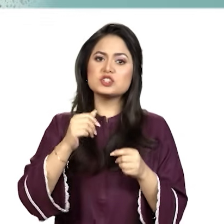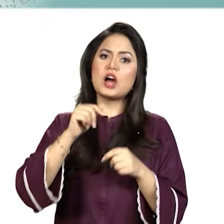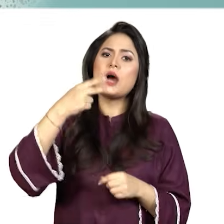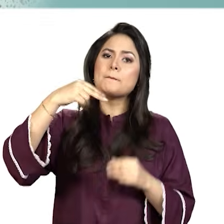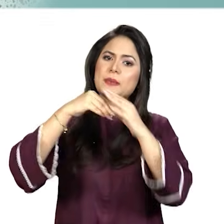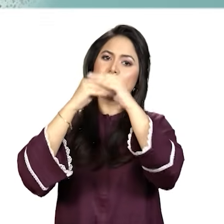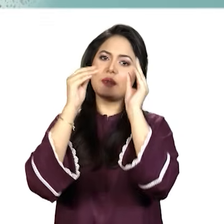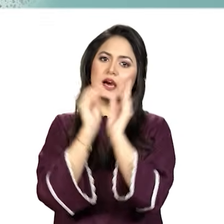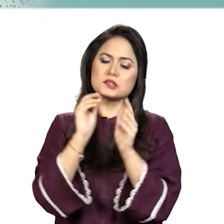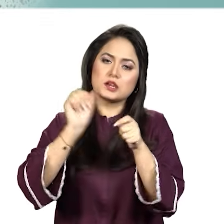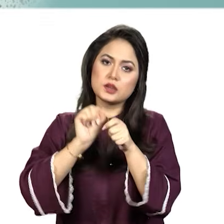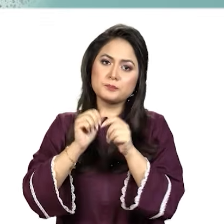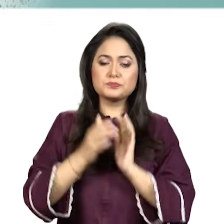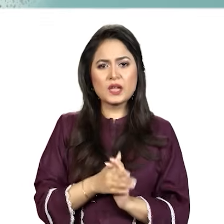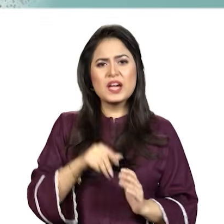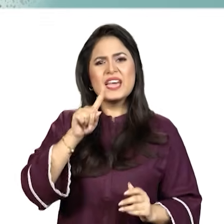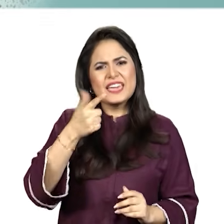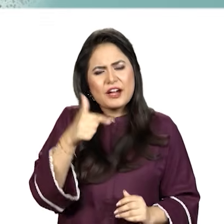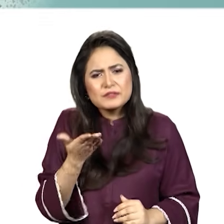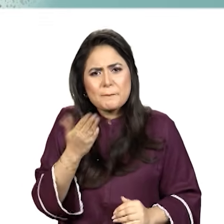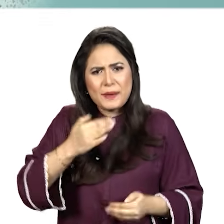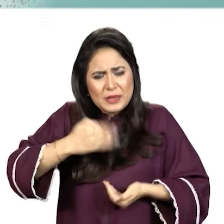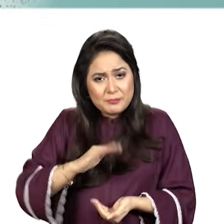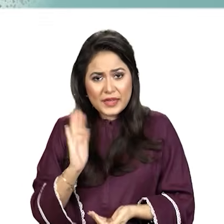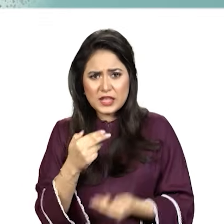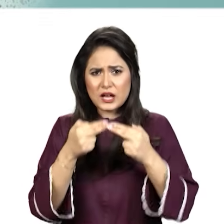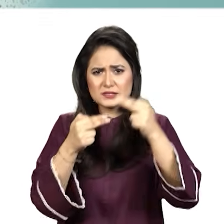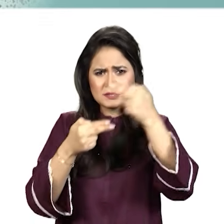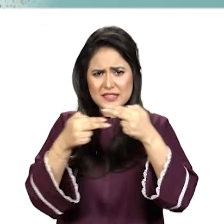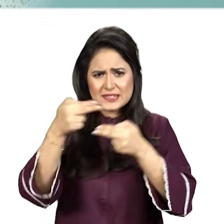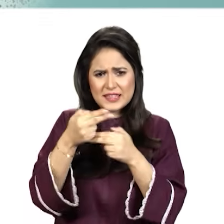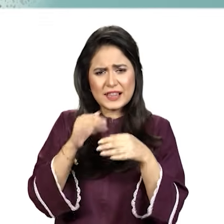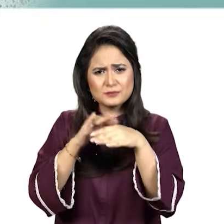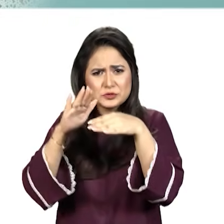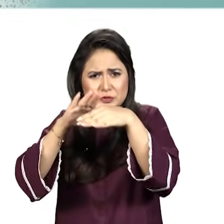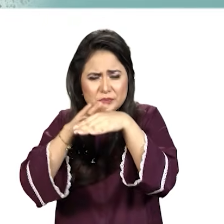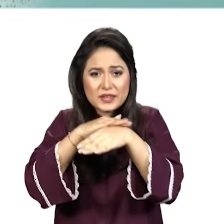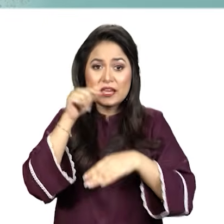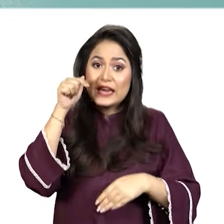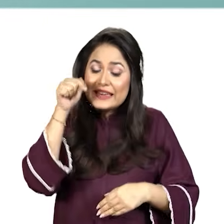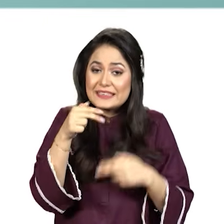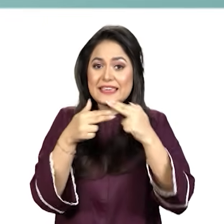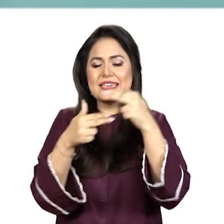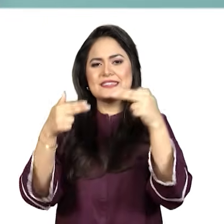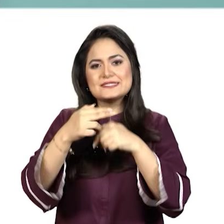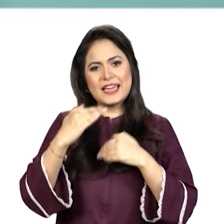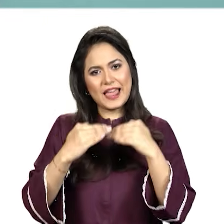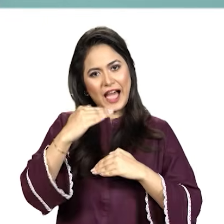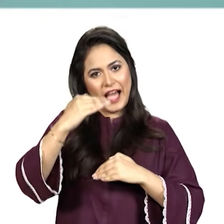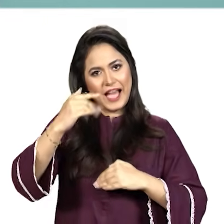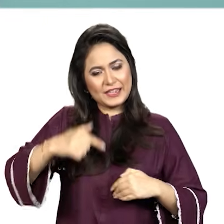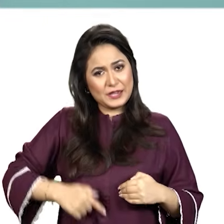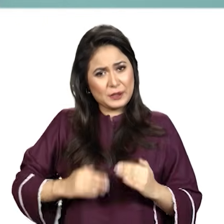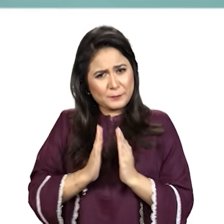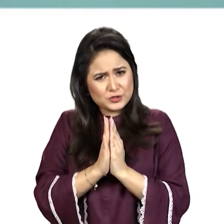के सिर्फ 1 हफ्ते बाद ही एम्ब्रियो के गिर्द एक झिल्ली बनने लगती है जो ट्रोफोब्लास्ट सेल्स पर मुश्तमिल होती है। यही ट्रोफोब्लास्ट सेल्स बच्चादानी